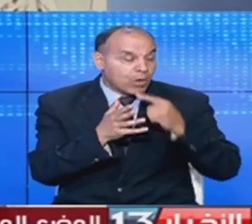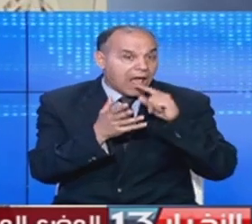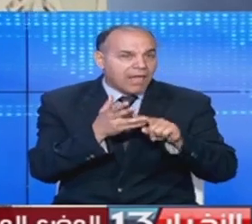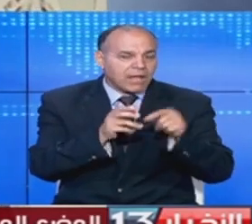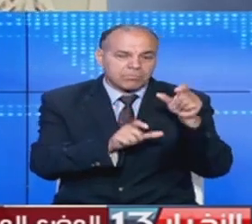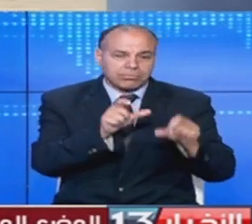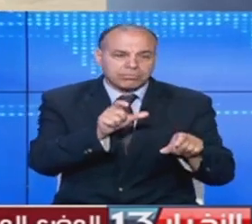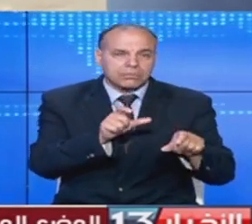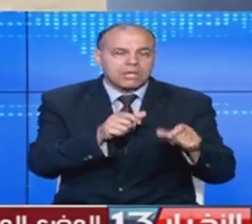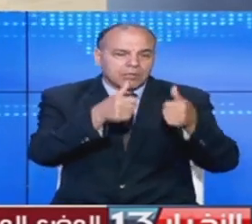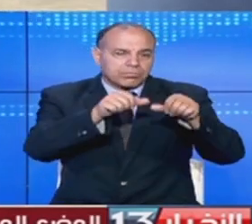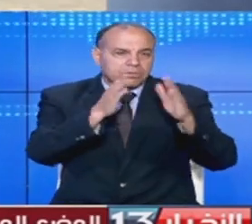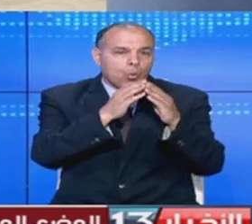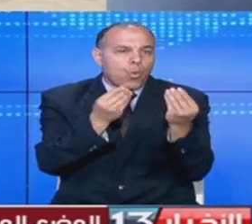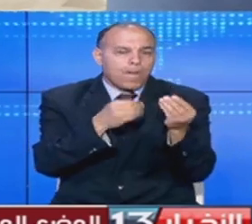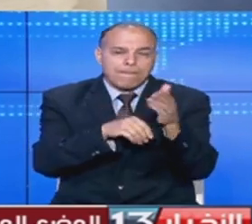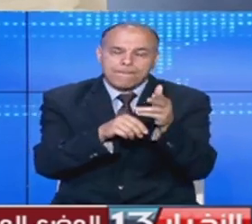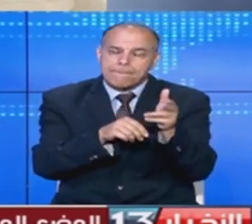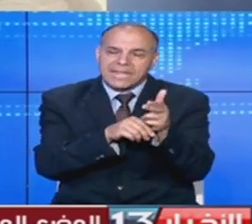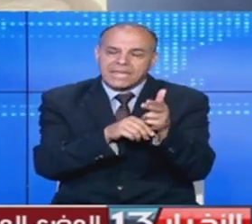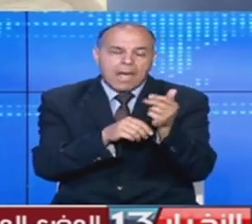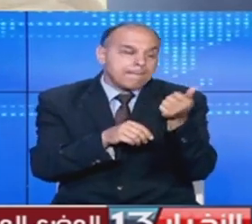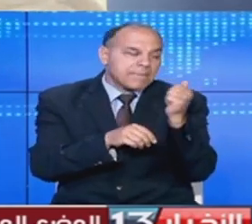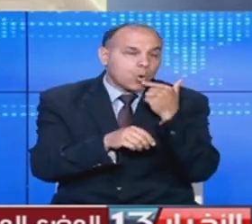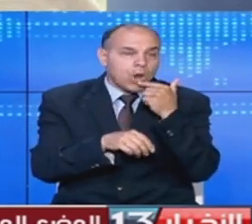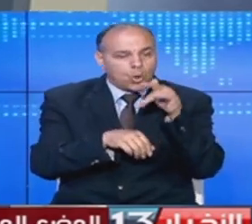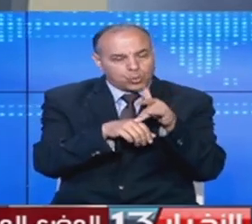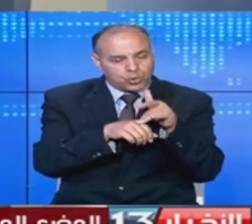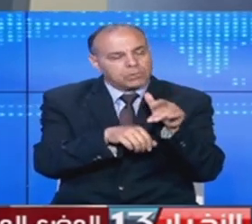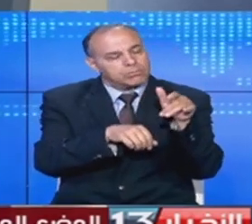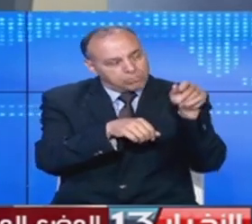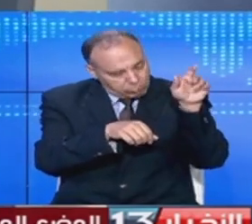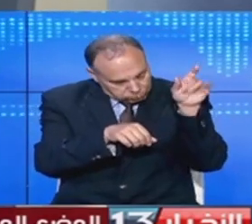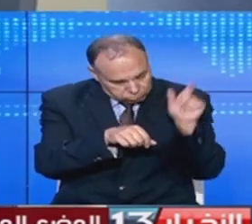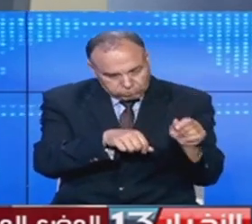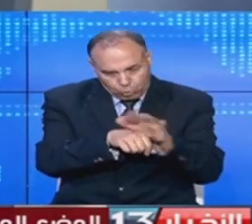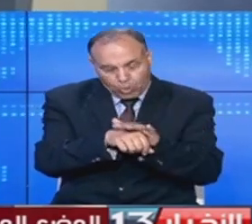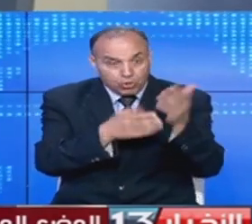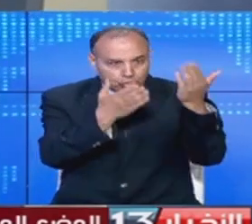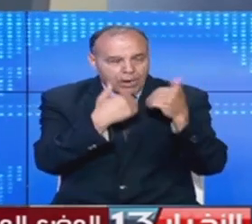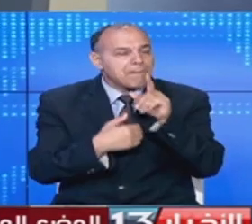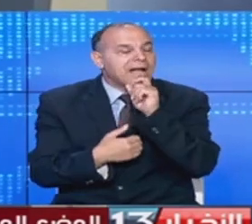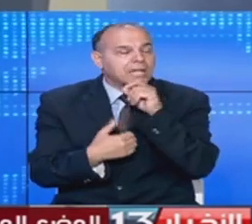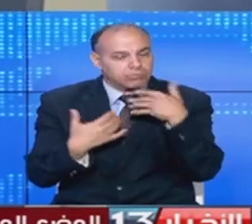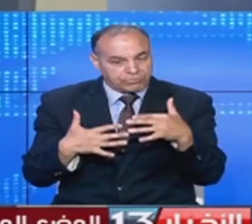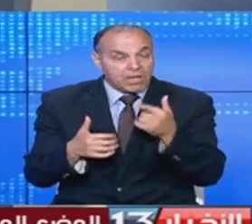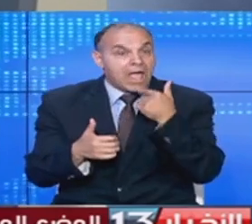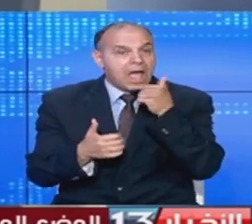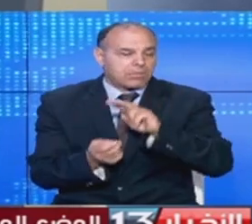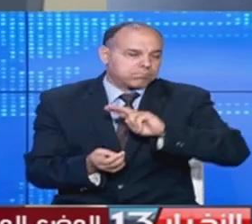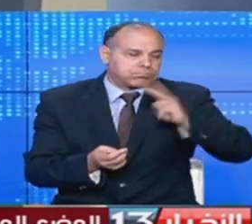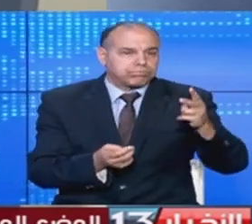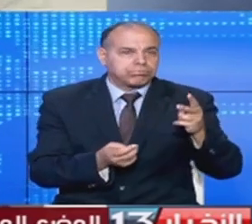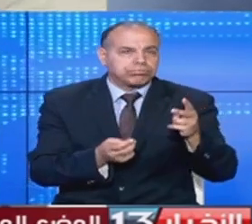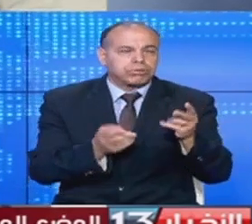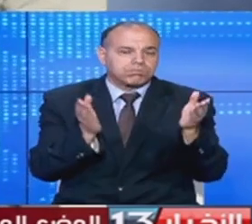مقيمين بمراكز الحجر الصحي بالمهدية مساء أمس عن إصابة مؤكدة بفيروس كورونا لوافد من قطر، سيتم نقله إلى